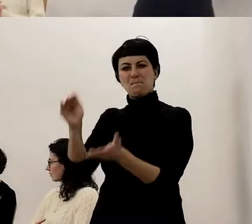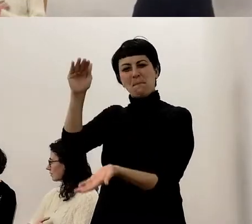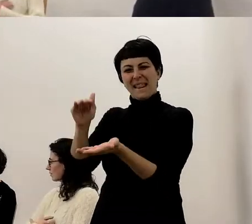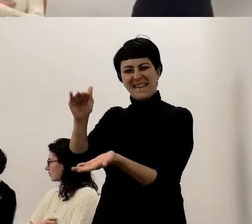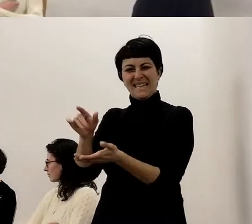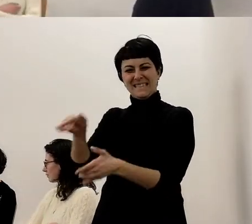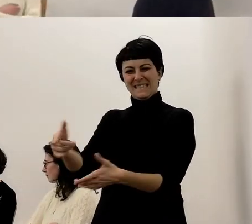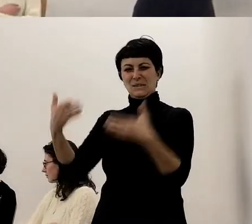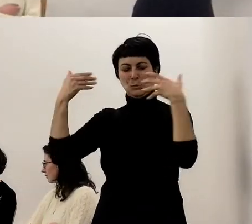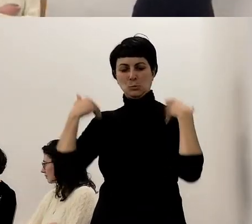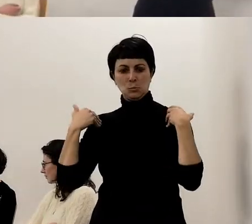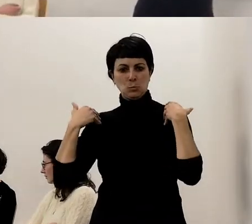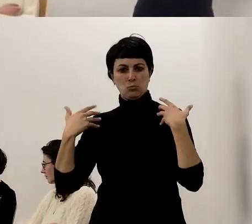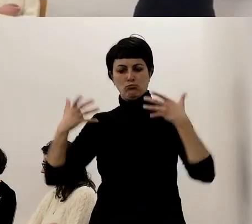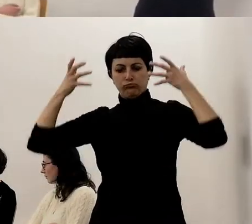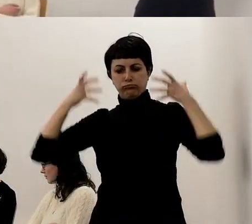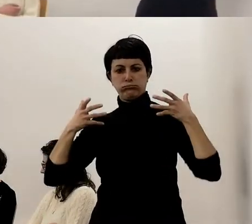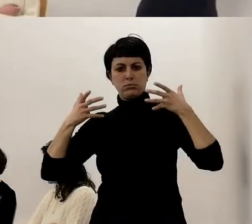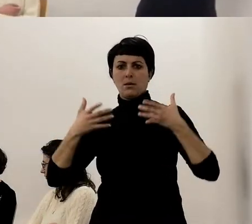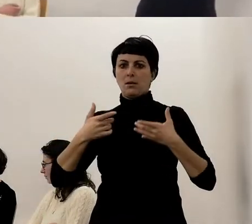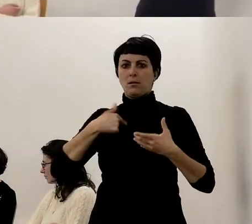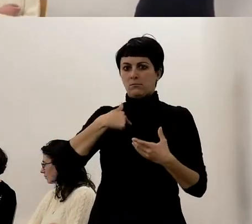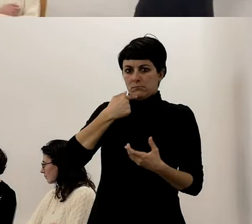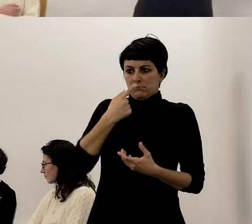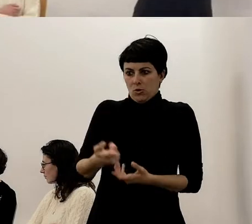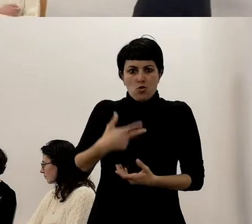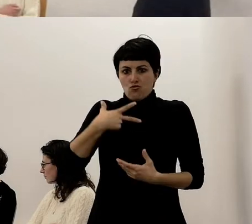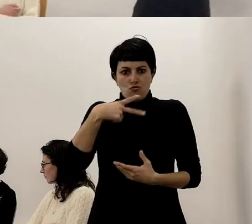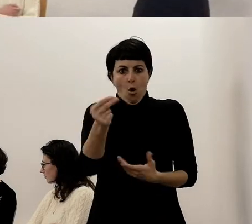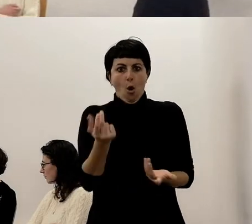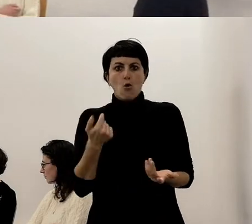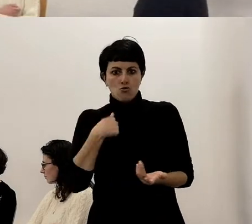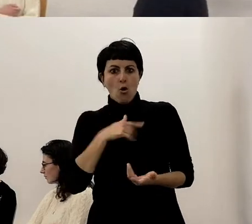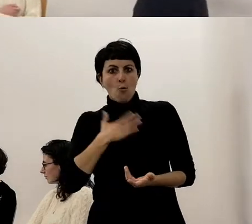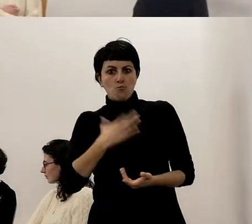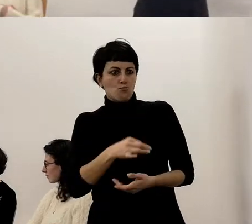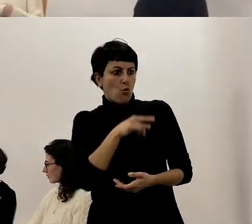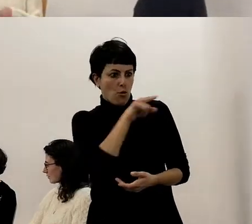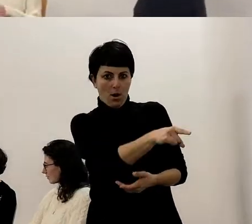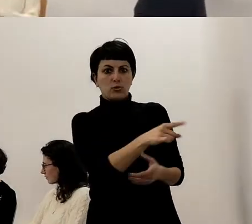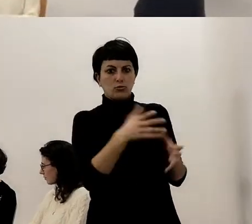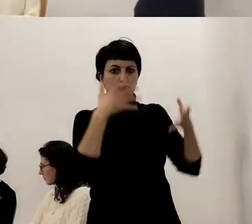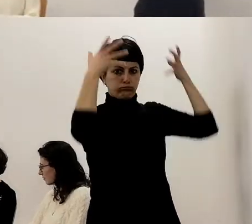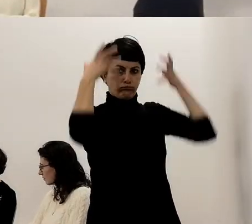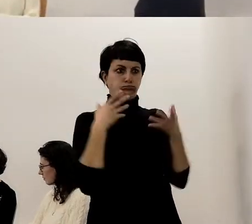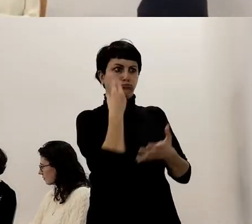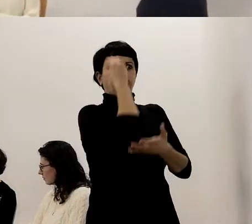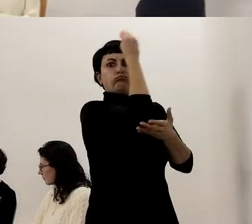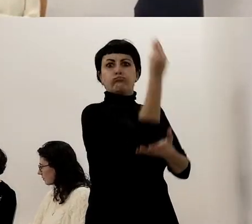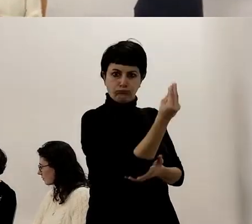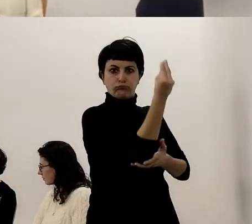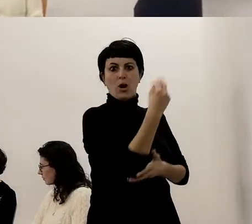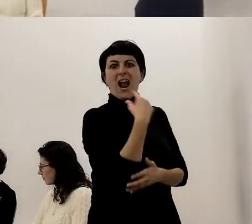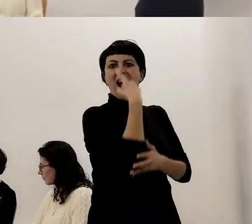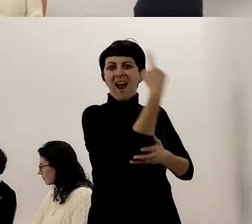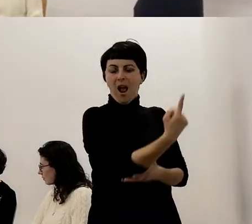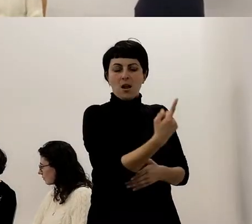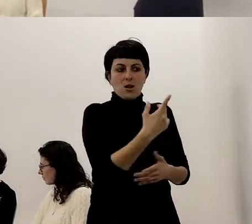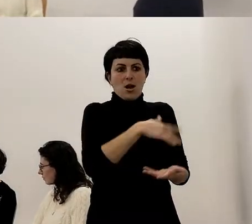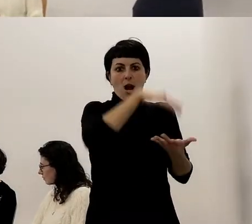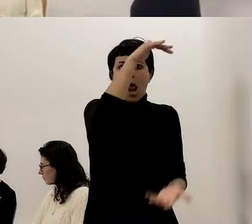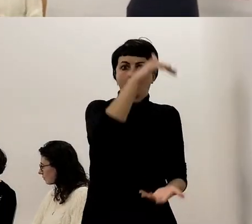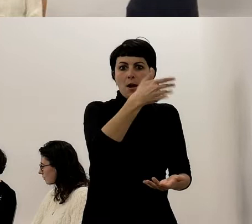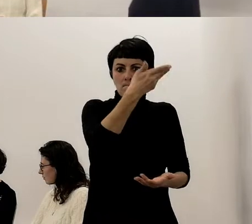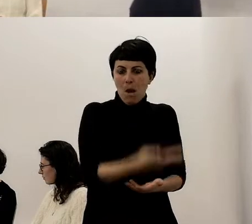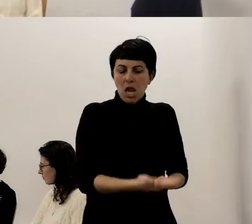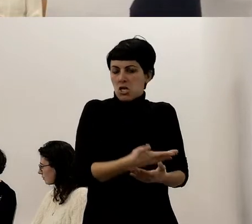I poder dir no, escolta'm, és que jo puc, no? Jo vull triar quin gegant em sento més còmode estant. I